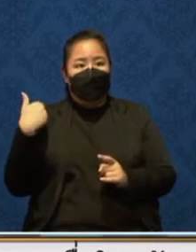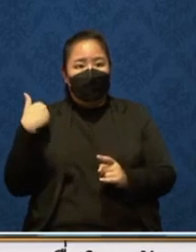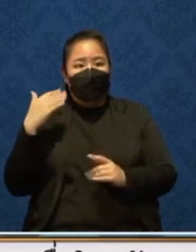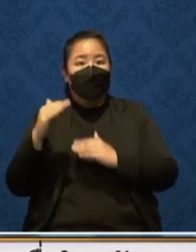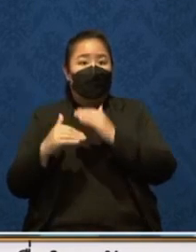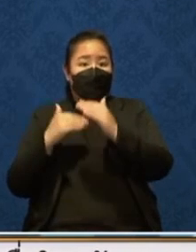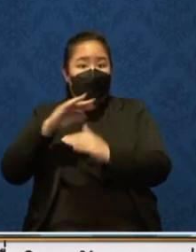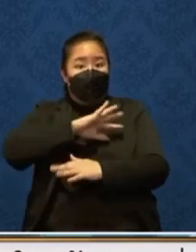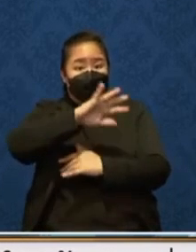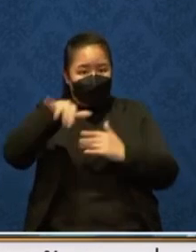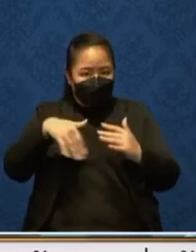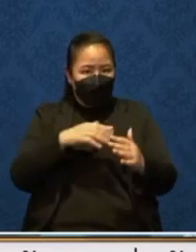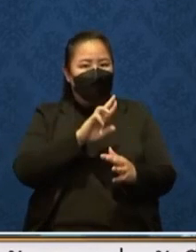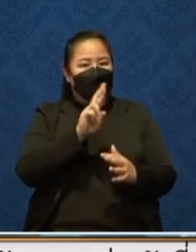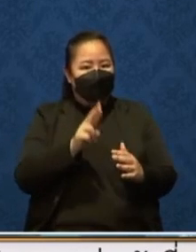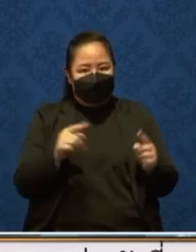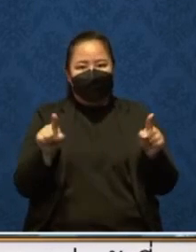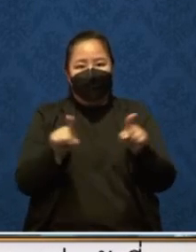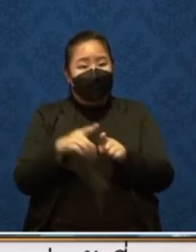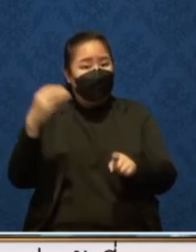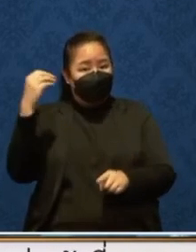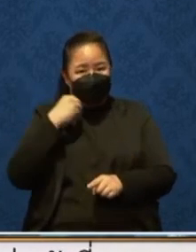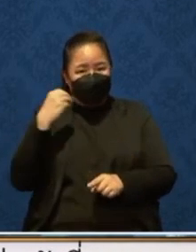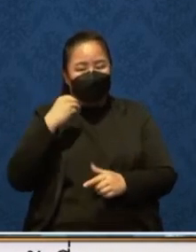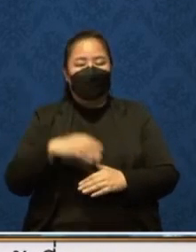ือ ทุกคนได้ใช้ทุ..